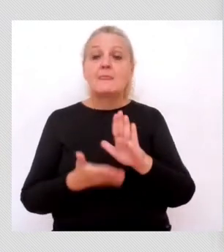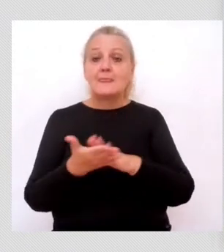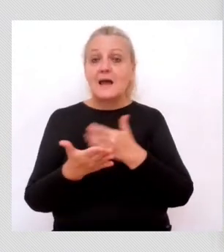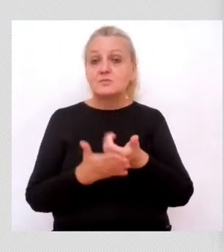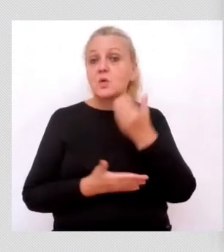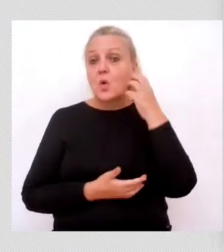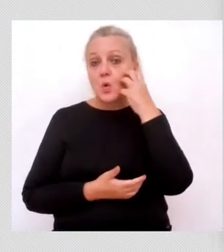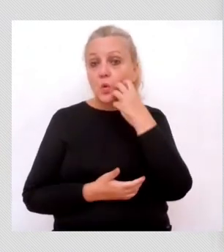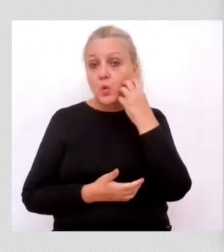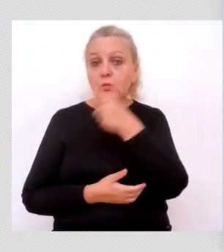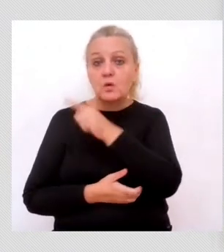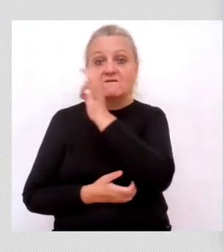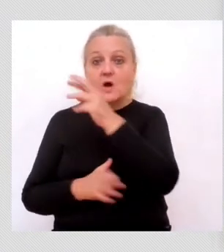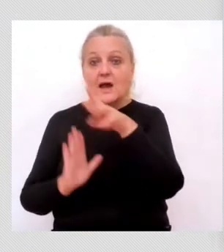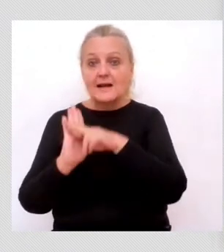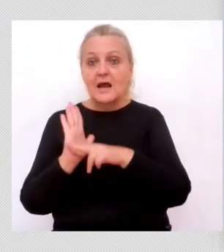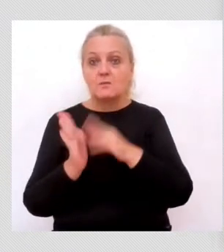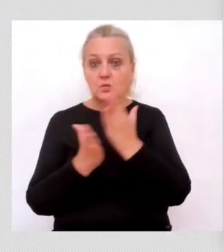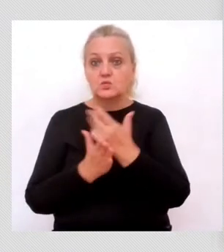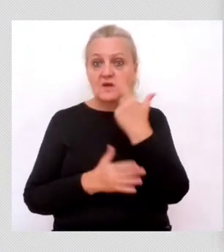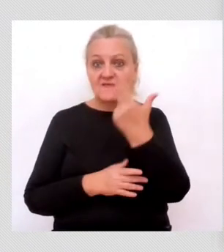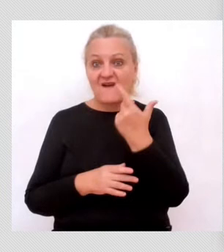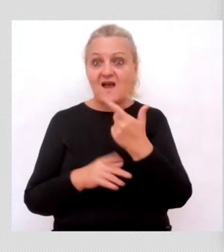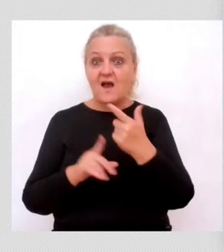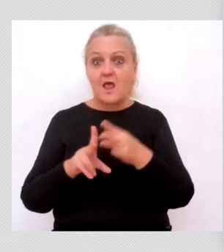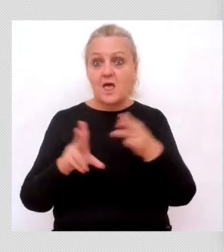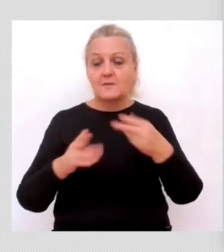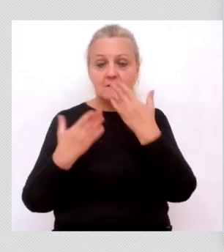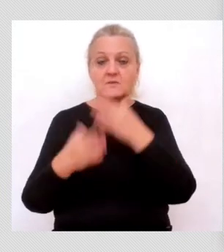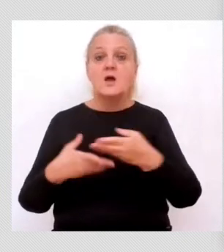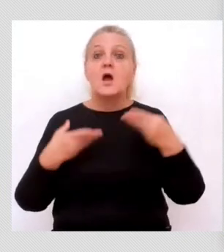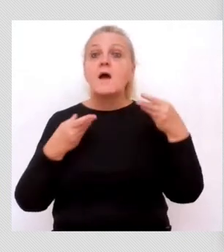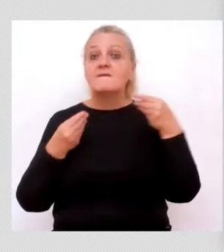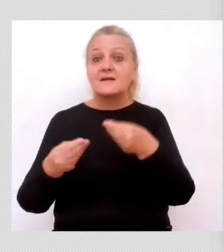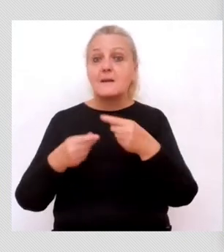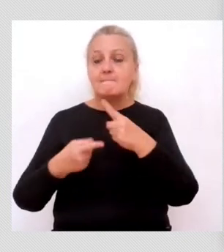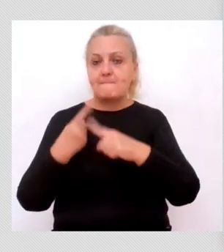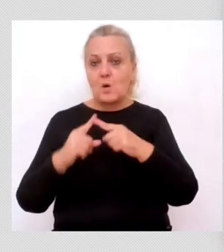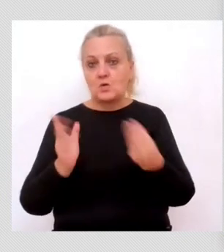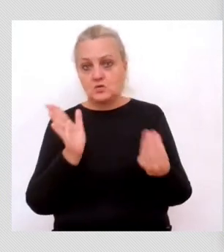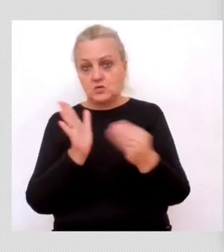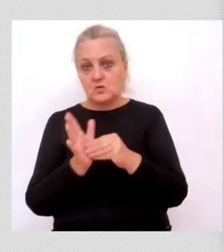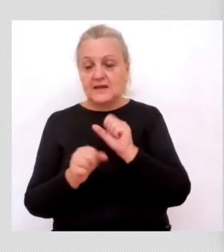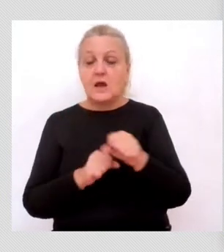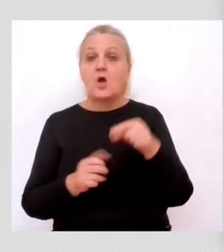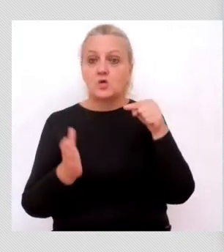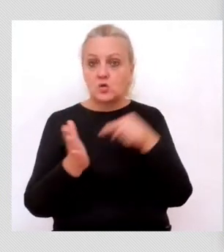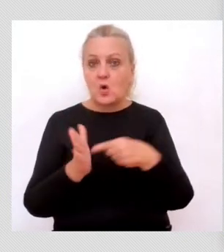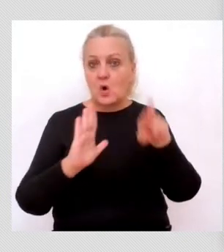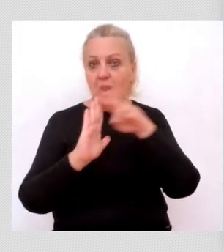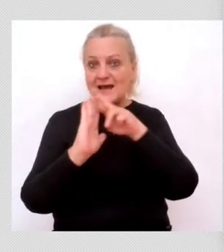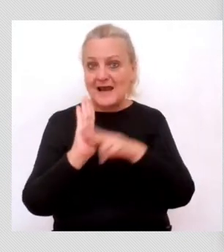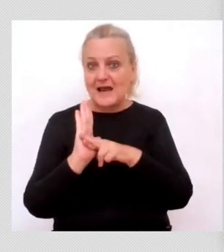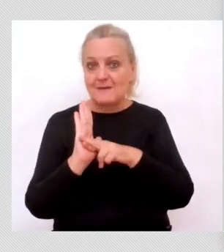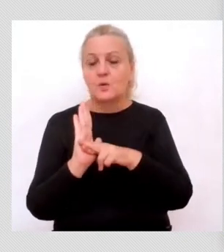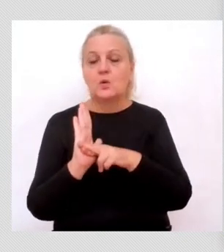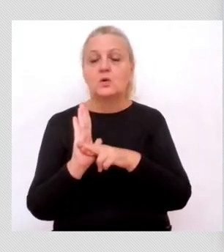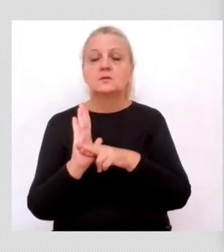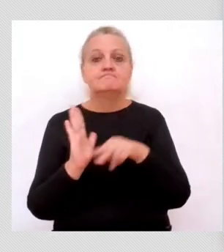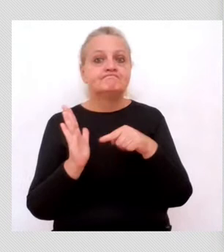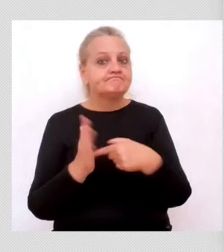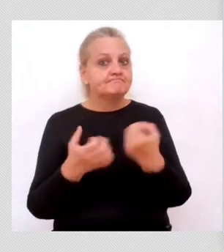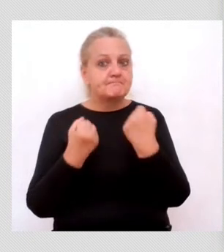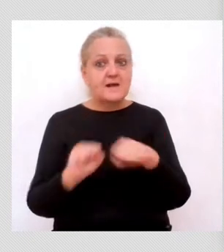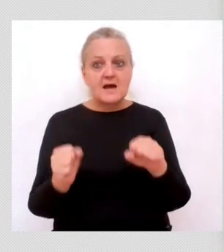raporcie już się pojawiają od 2 lat kwestie związane z finansowaniem polityki. I te raporty są bardzo